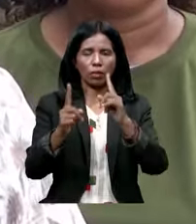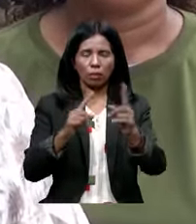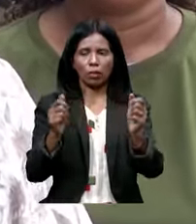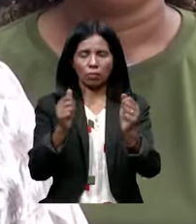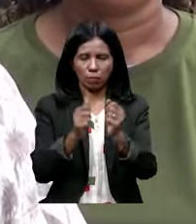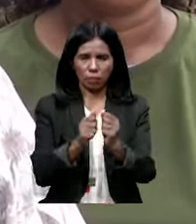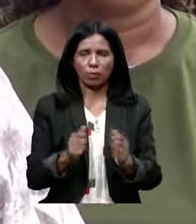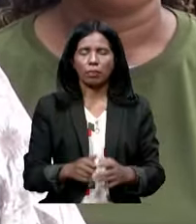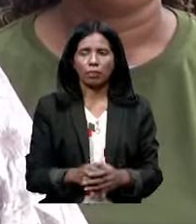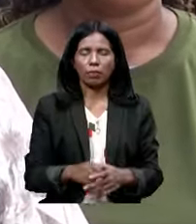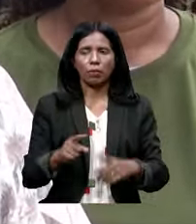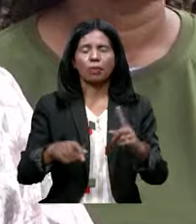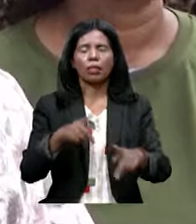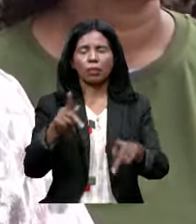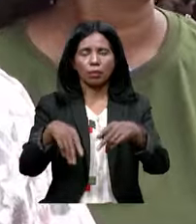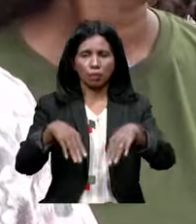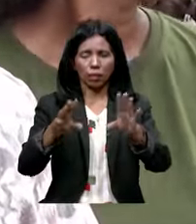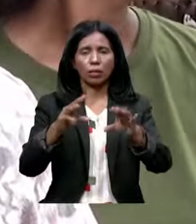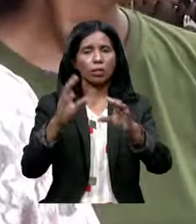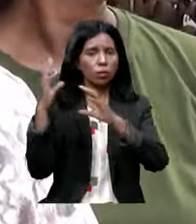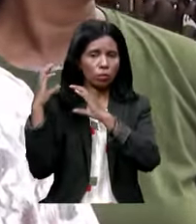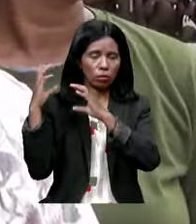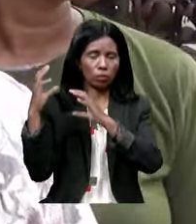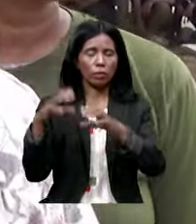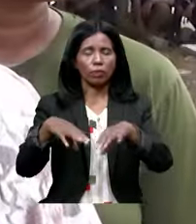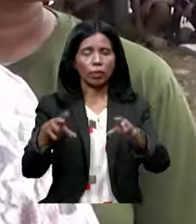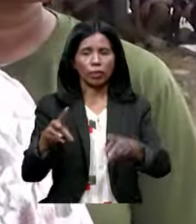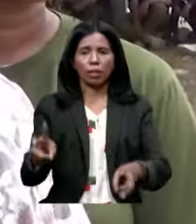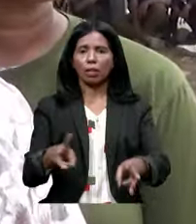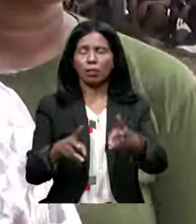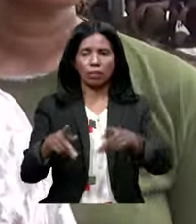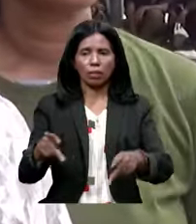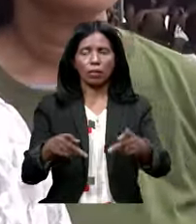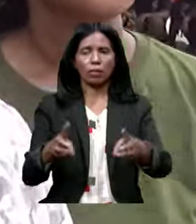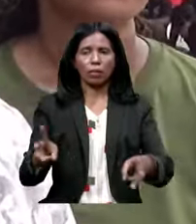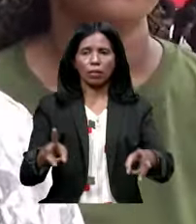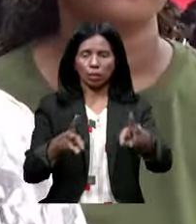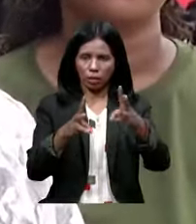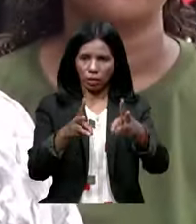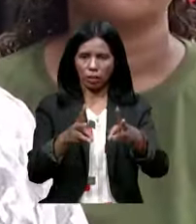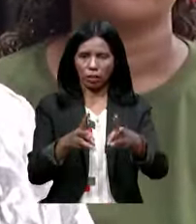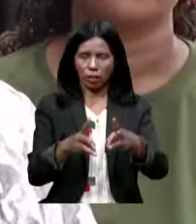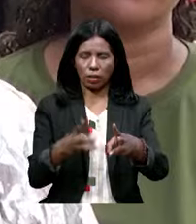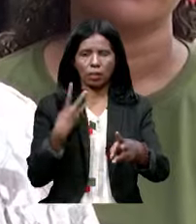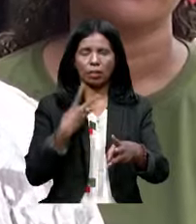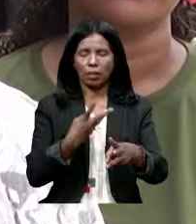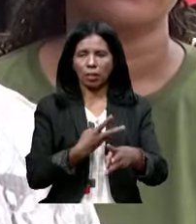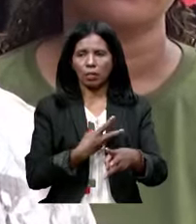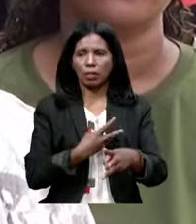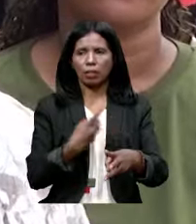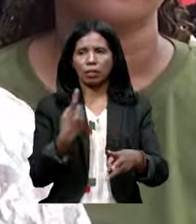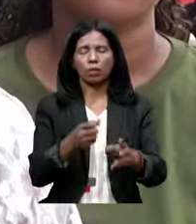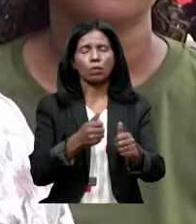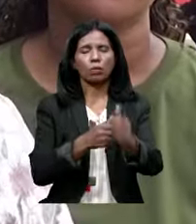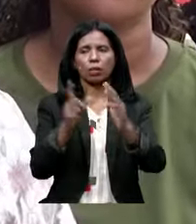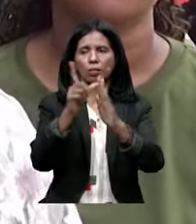barang Uhira benedora sinu ne be mag fangi ka dalam publik, espasi publik, istrada nini baleta leteng, mag ami si bazia bari